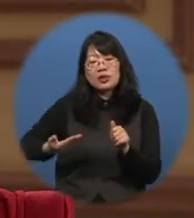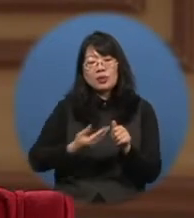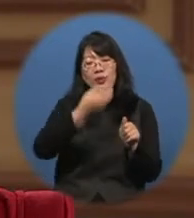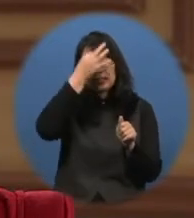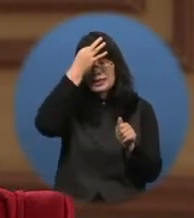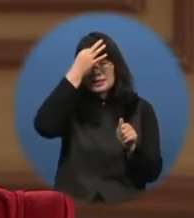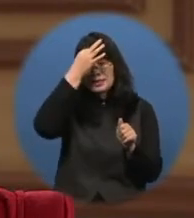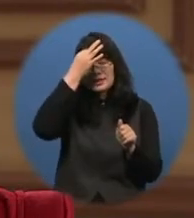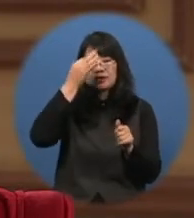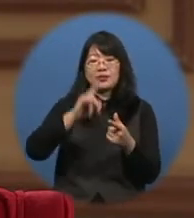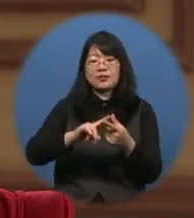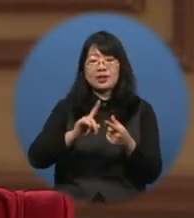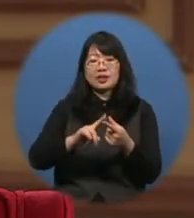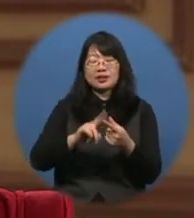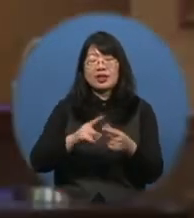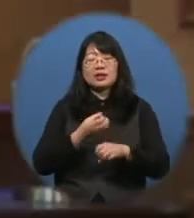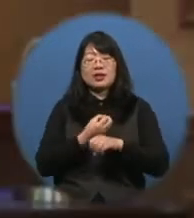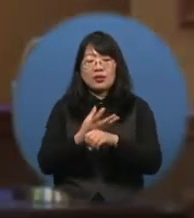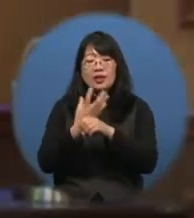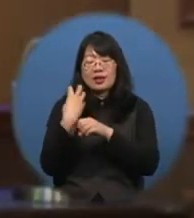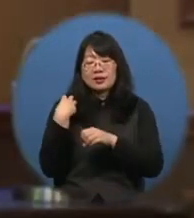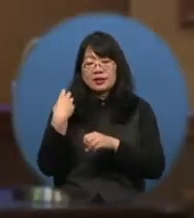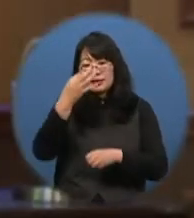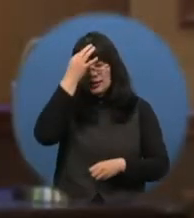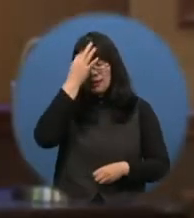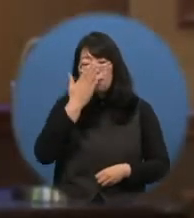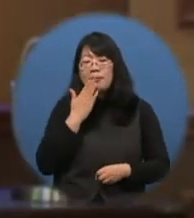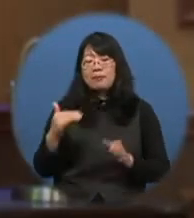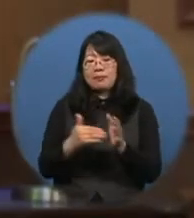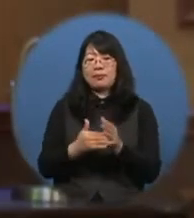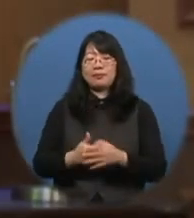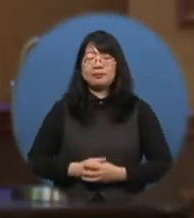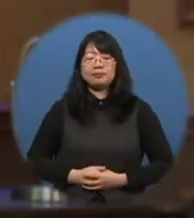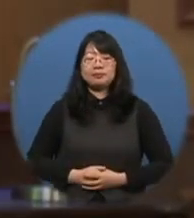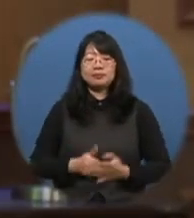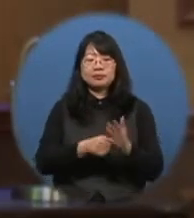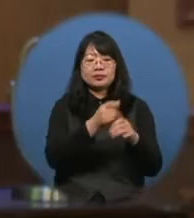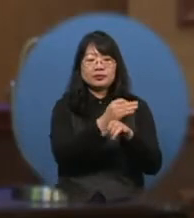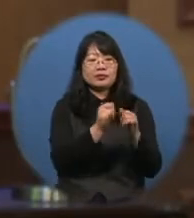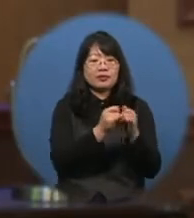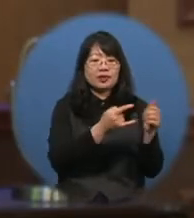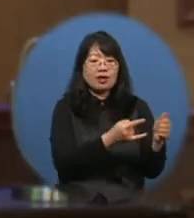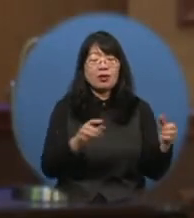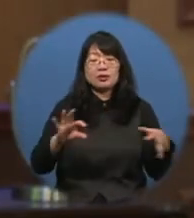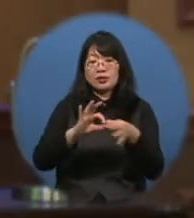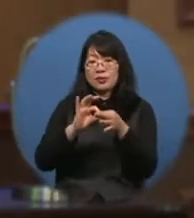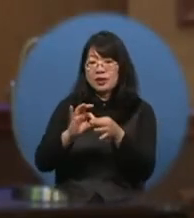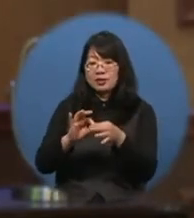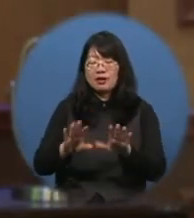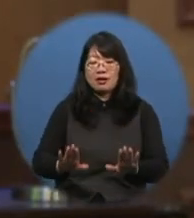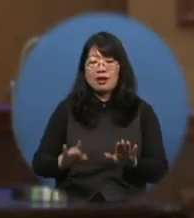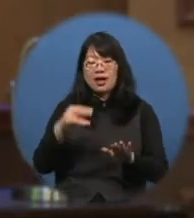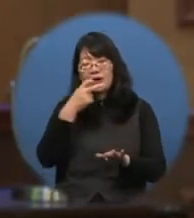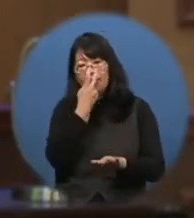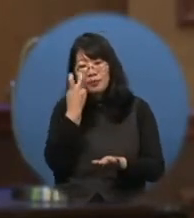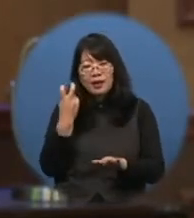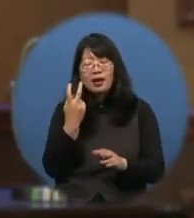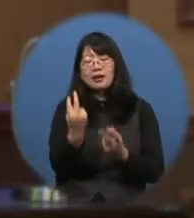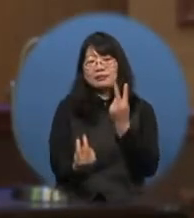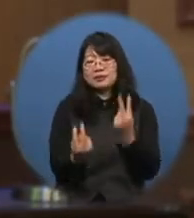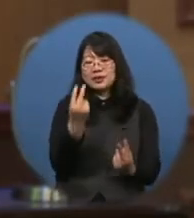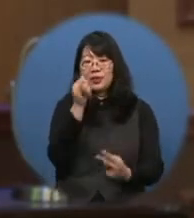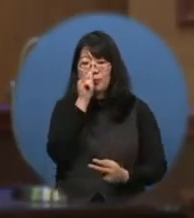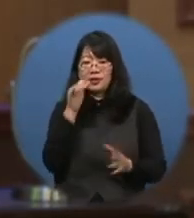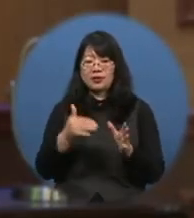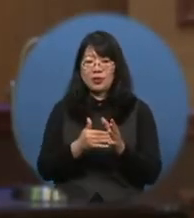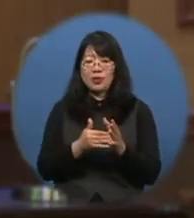기능을 정보 전달 기능 네, 네. 하게 되고요. 예. 소비자들은 그걸 통해서 현명한 비교도 하게 되고